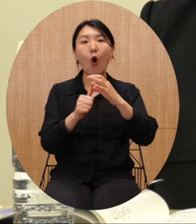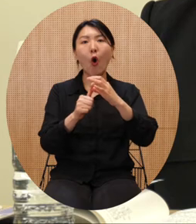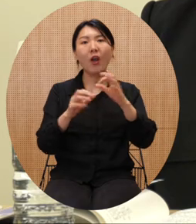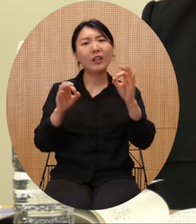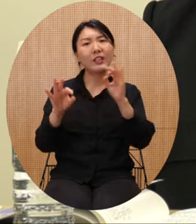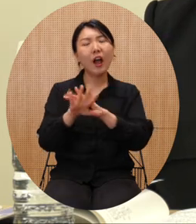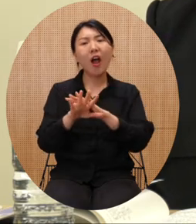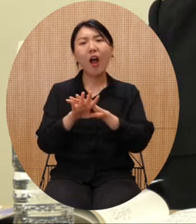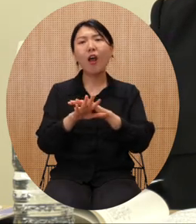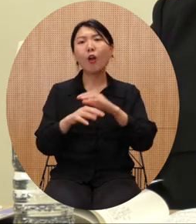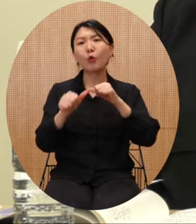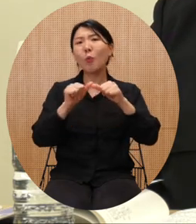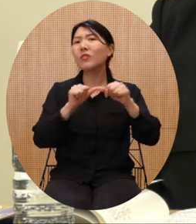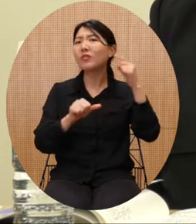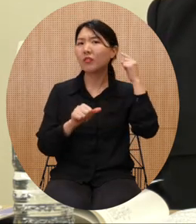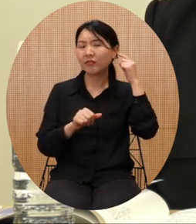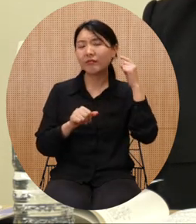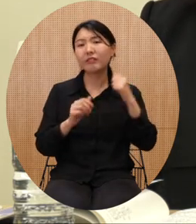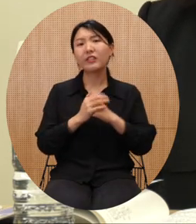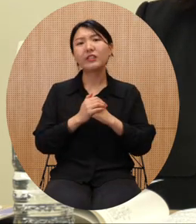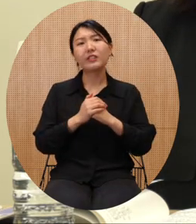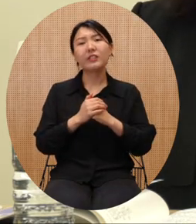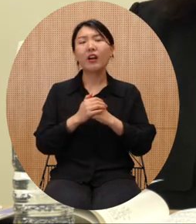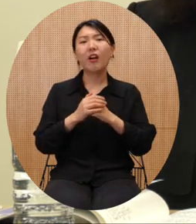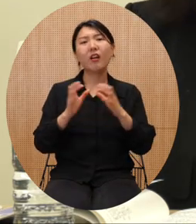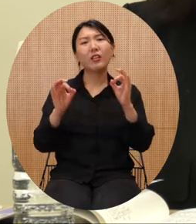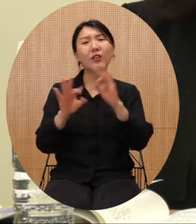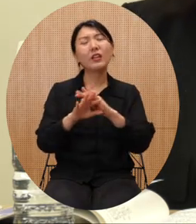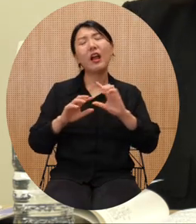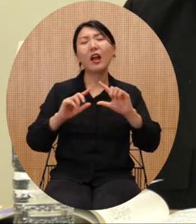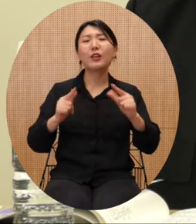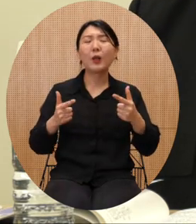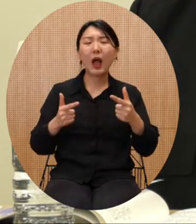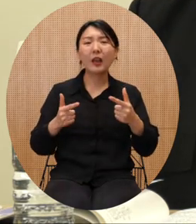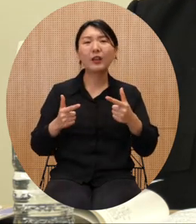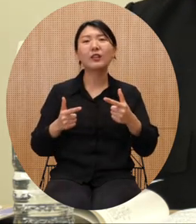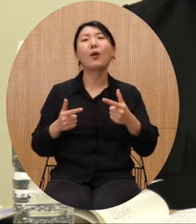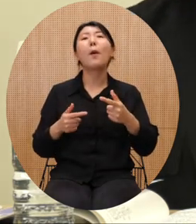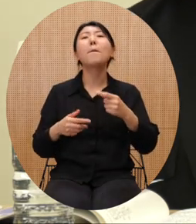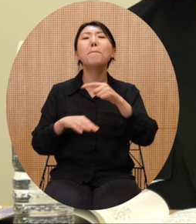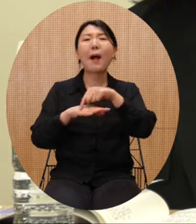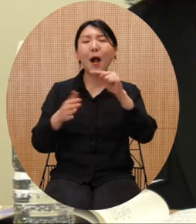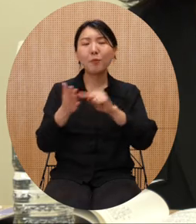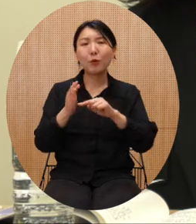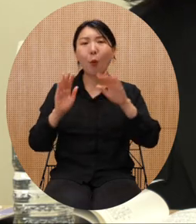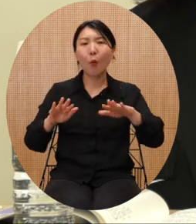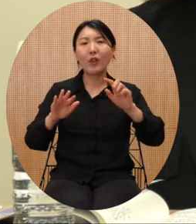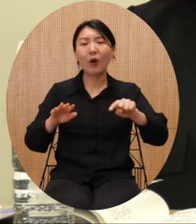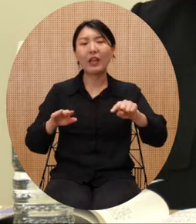들어서 근데 안 없어졌으면 하는 마음에 제가 이제 참여를 하게 됐어요.